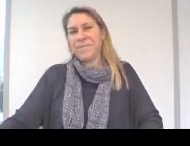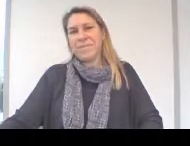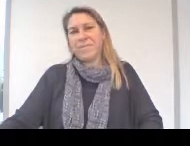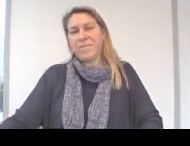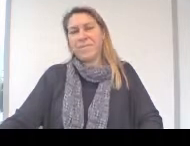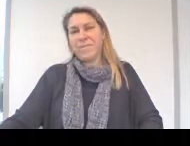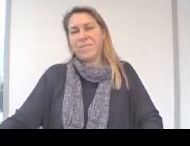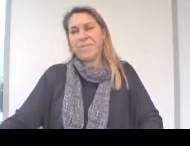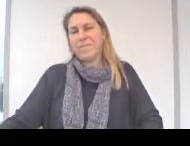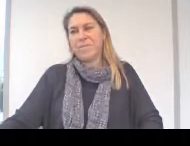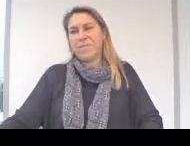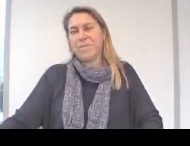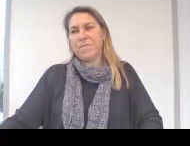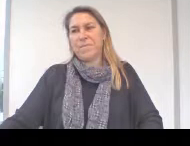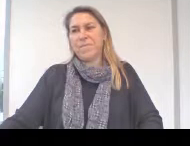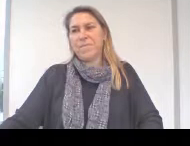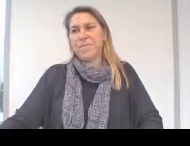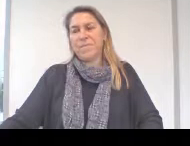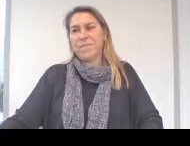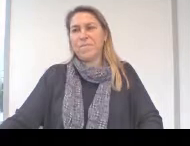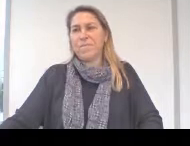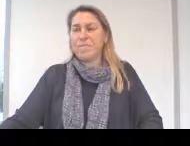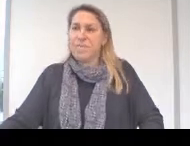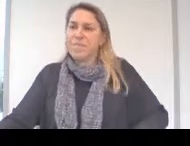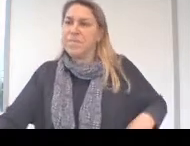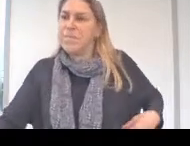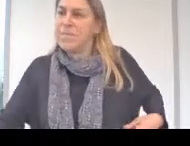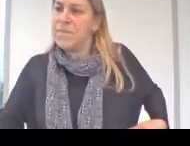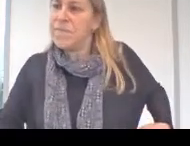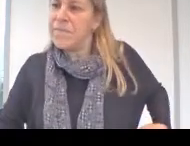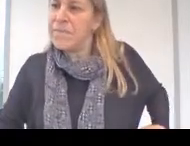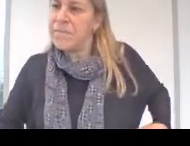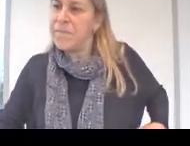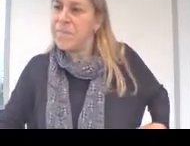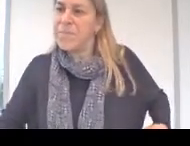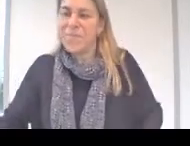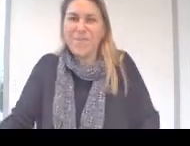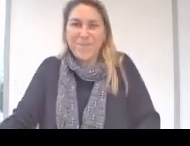tourisme, comme je le disais, plus éthique, plus responsable, voilà, globalement.